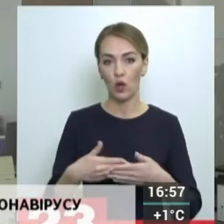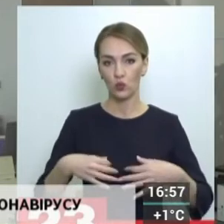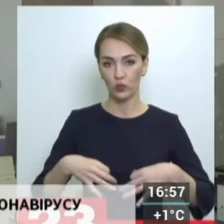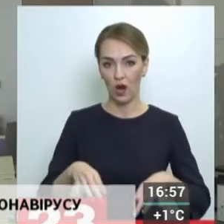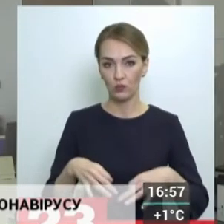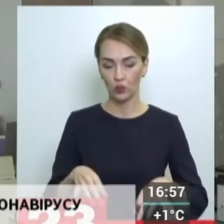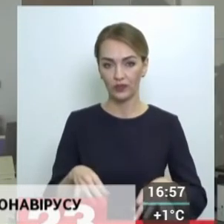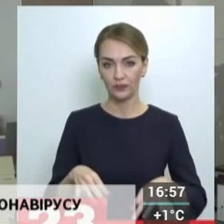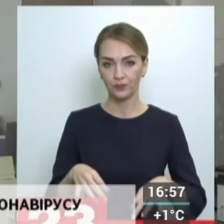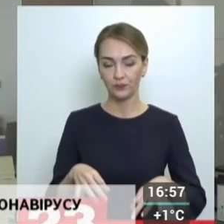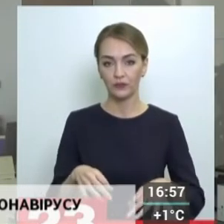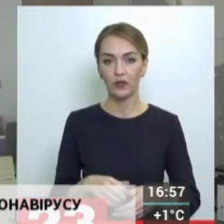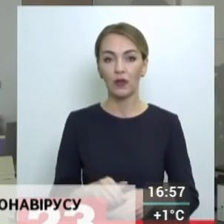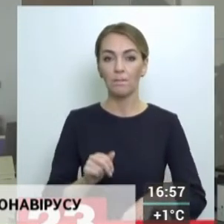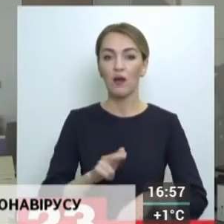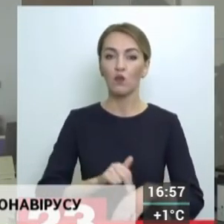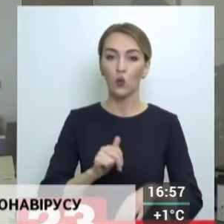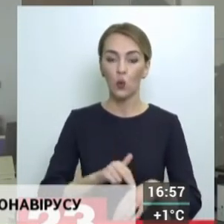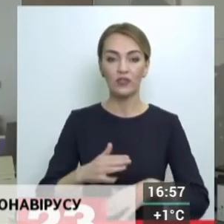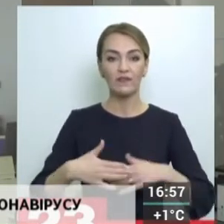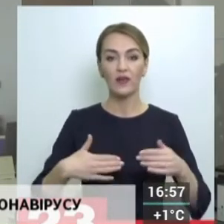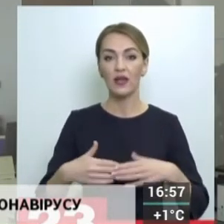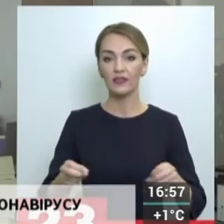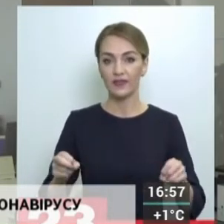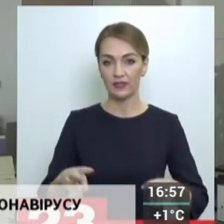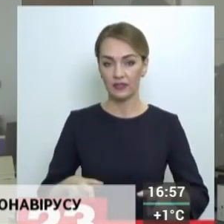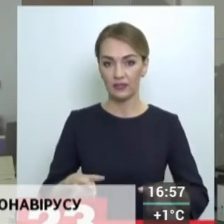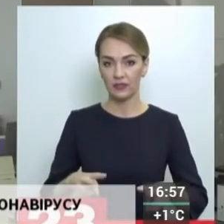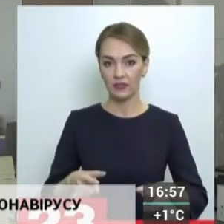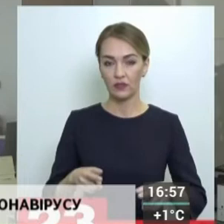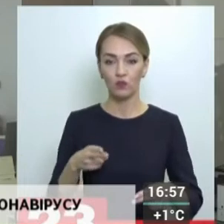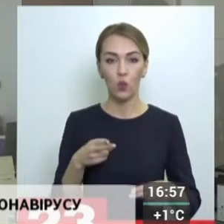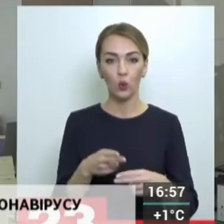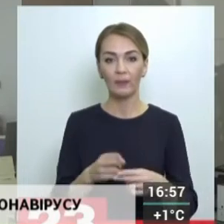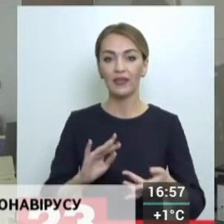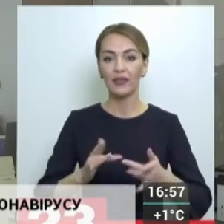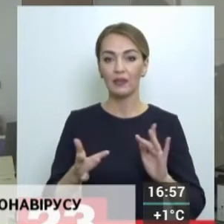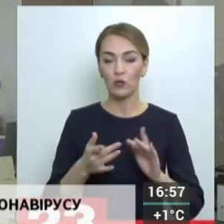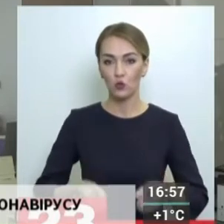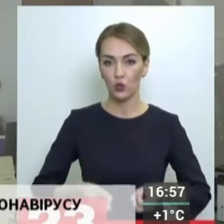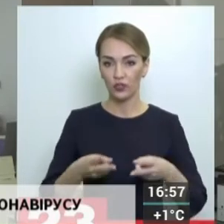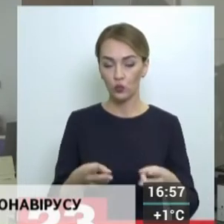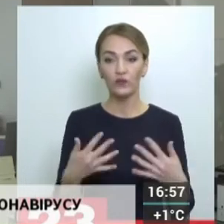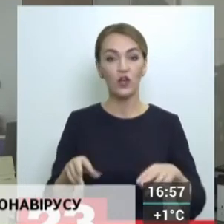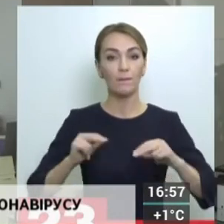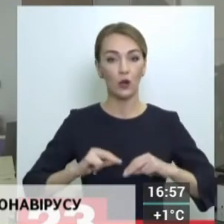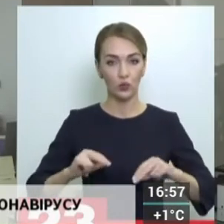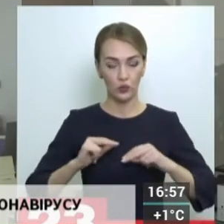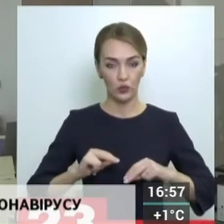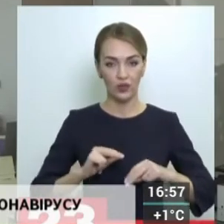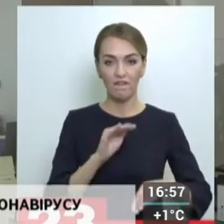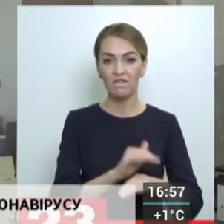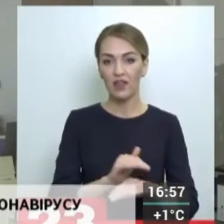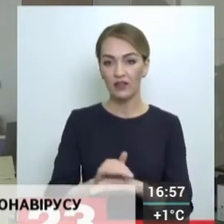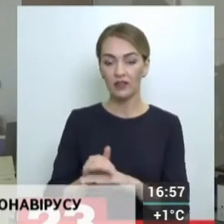транспорті. Правоохоронці та фахівці з боротьби з кіберзлочинністю вже працюють над